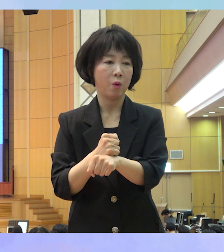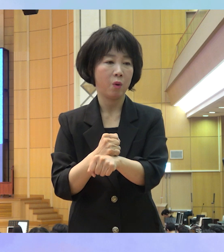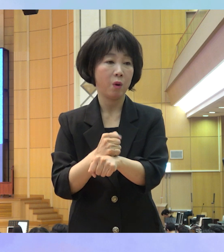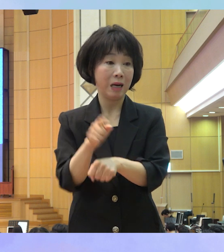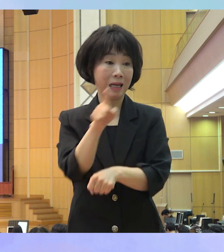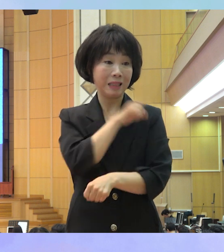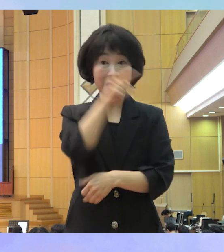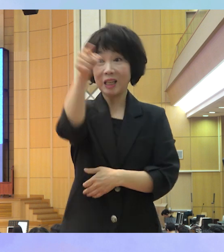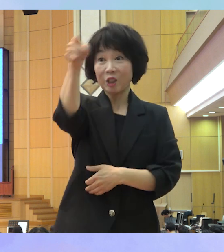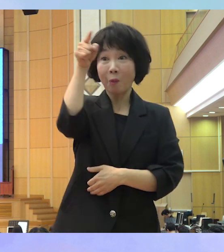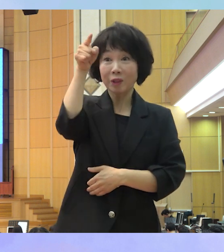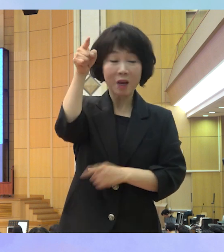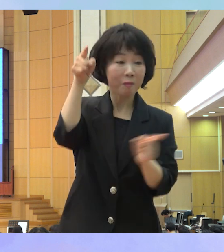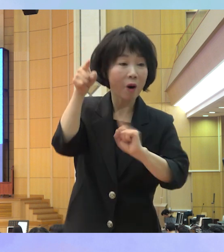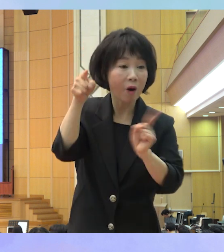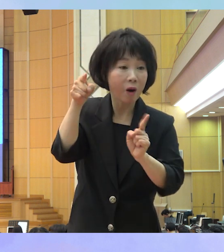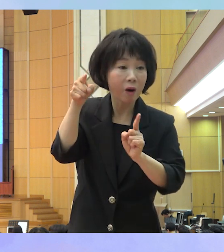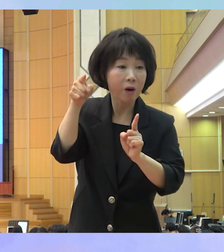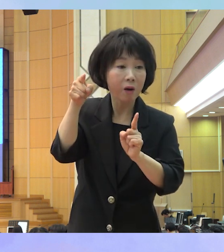첫 번째로 어떻게 하라고 그랬죠?